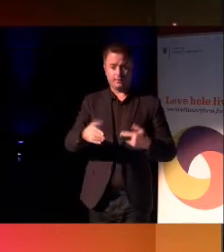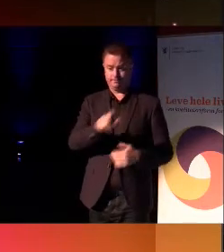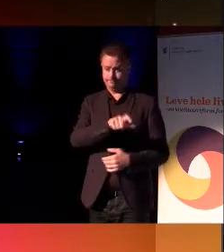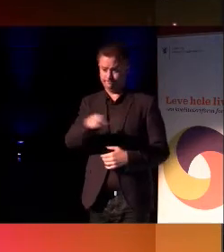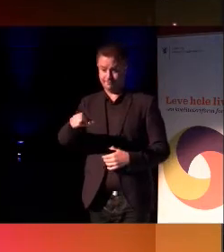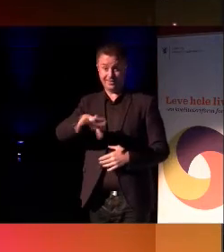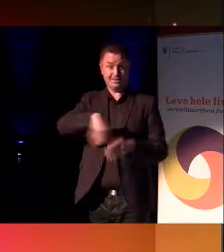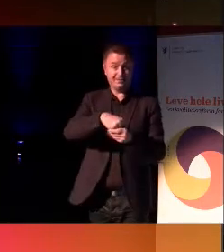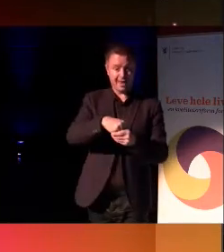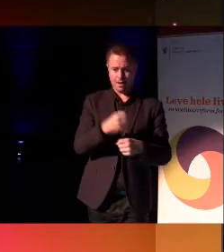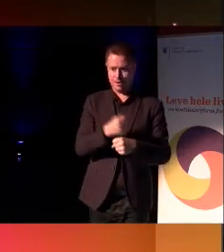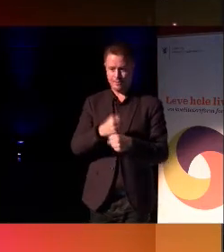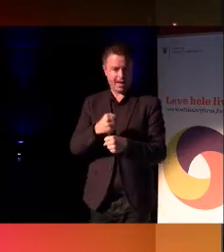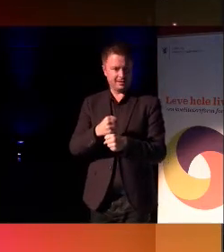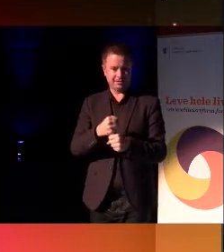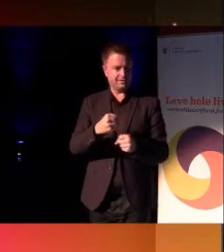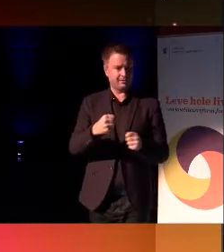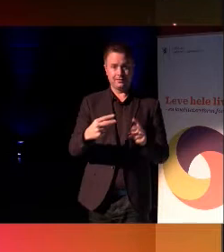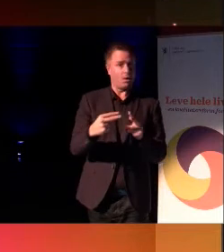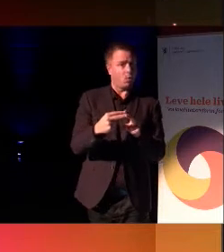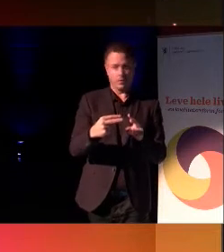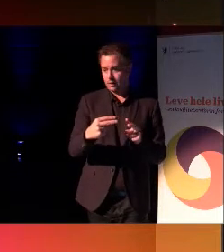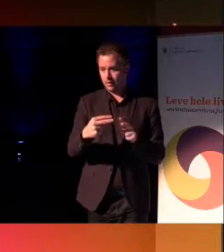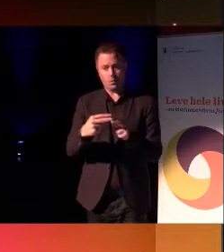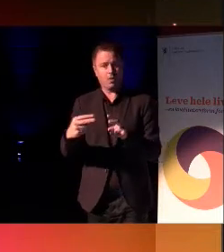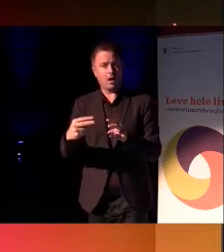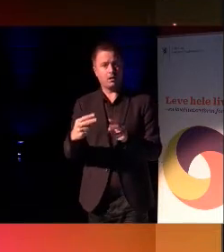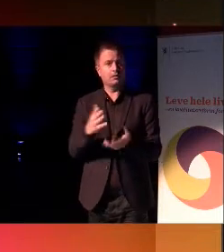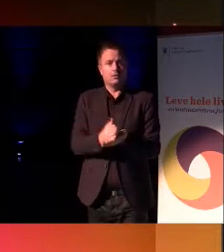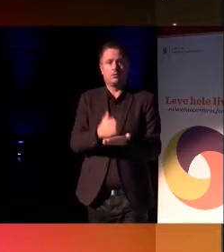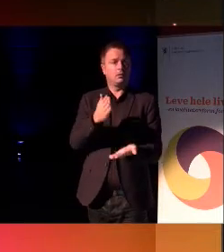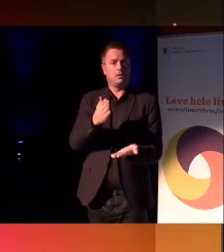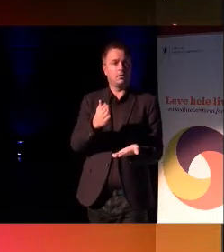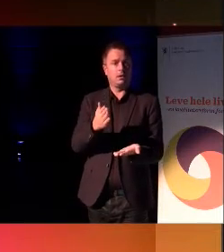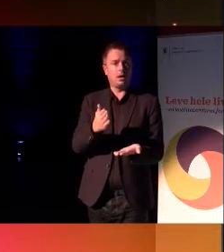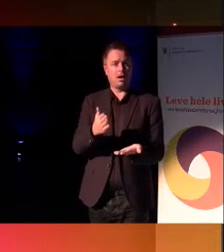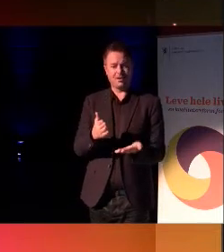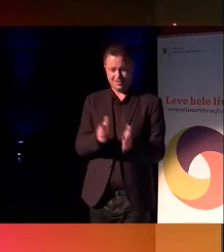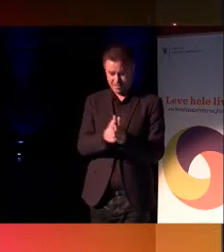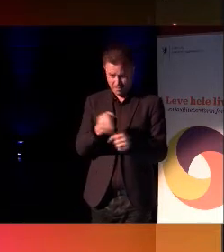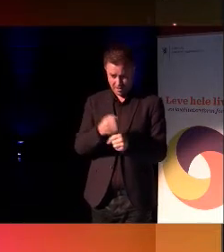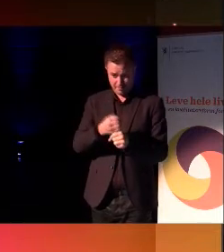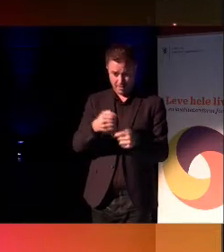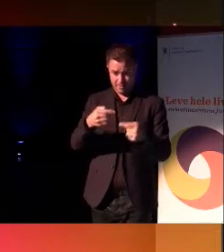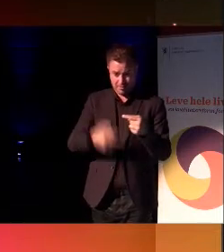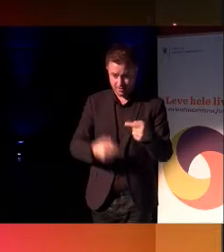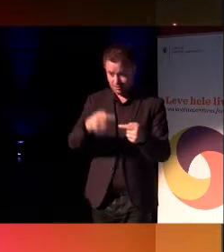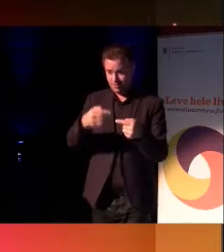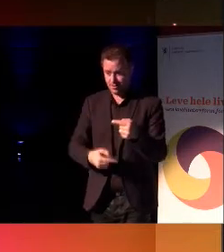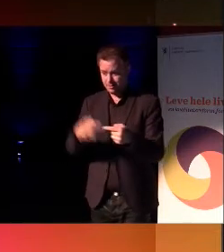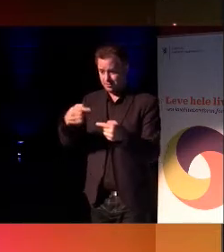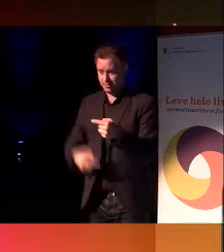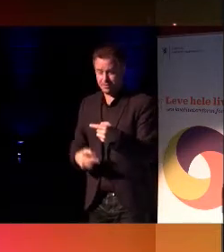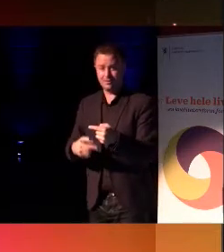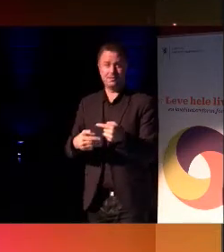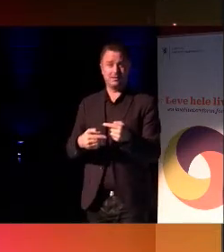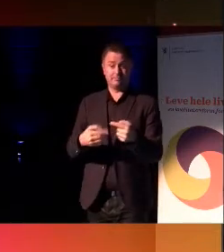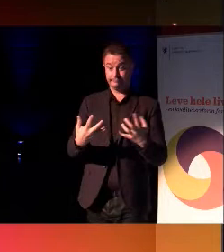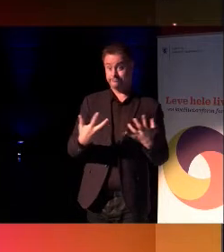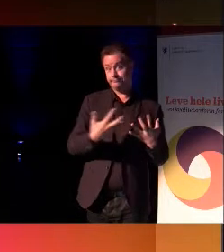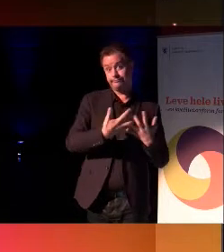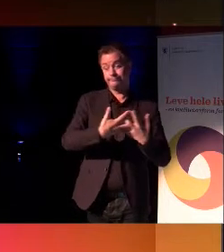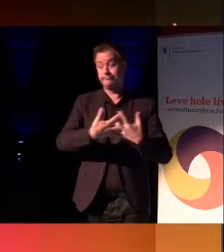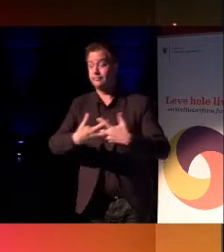være involvert I dette, og at det samarbeidet svikter, at ikke det nærmer seg sømløst, det godt,